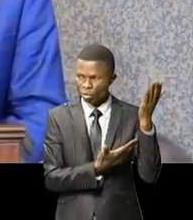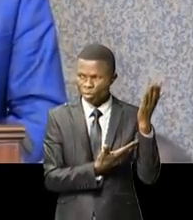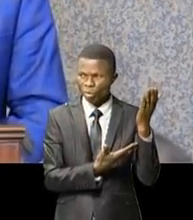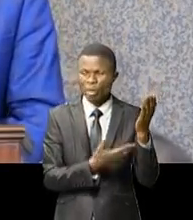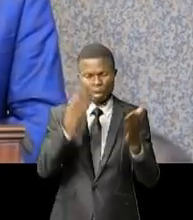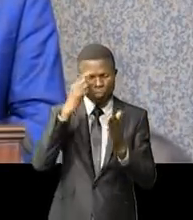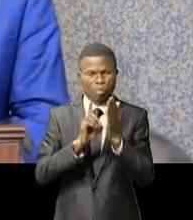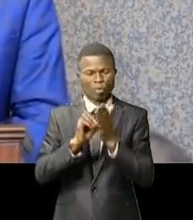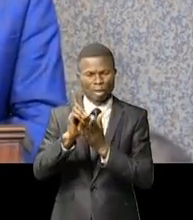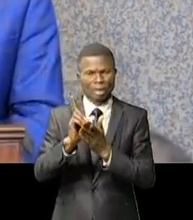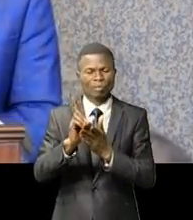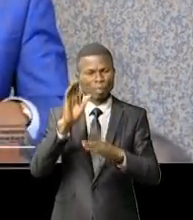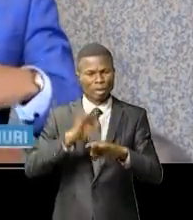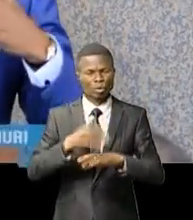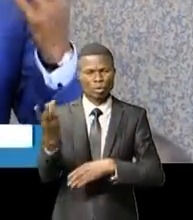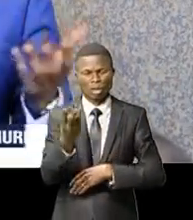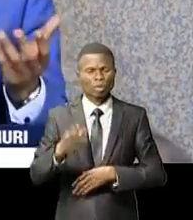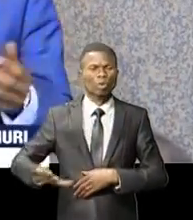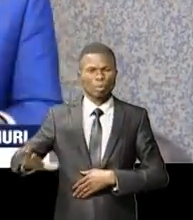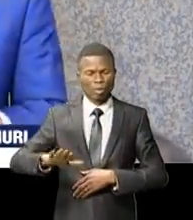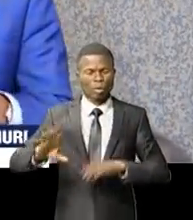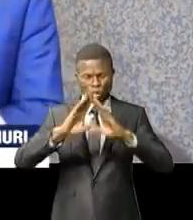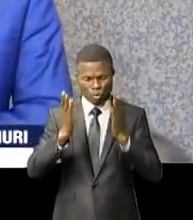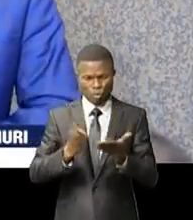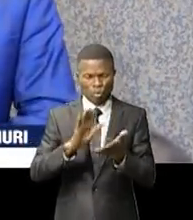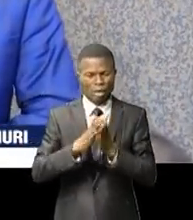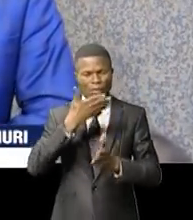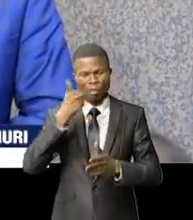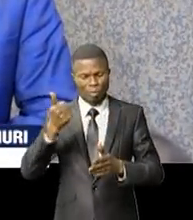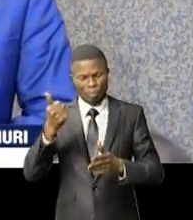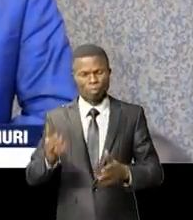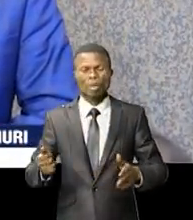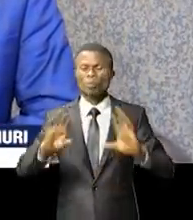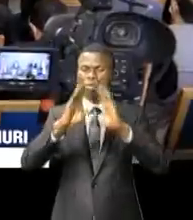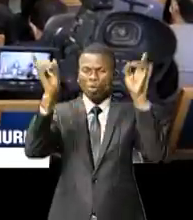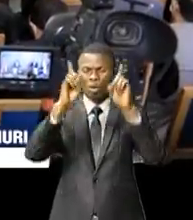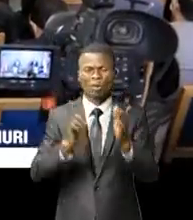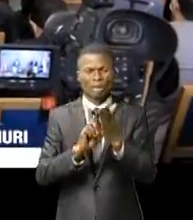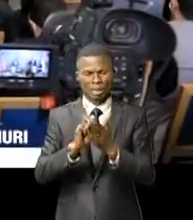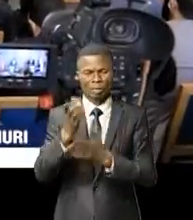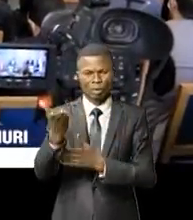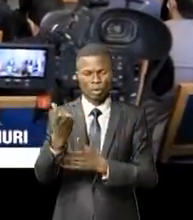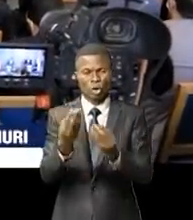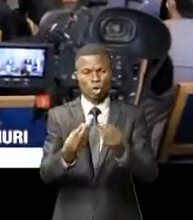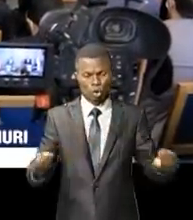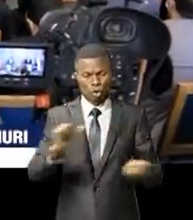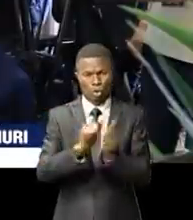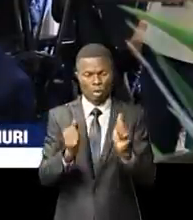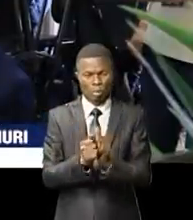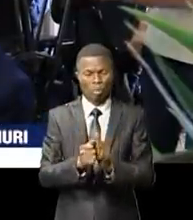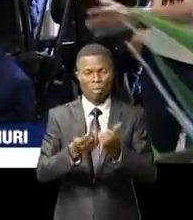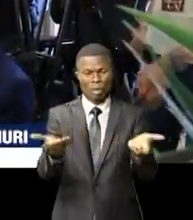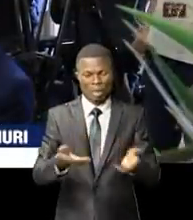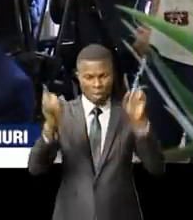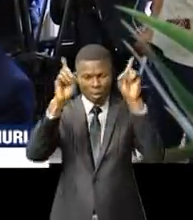dire que cela va se retourner et que tout soit mis en œuvre pour l'intégration. Régler cette question à l'africaine